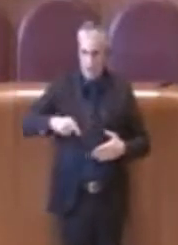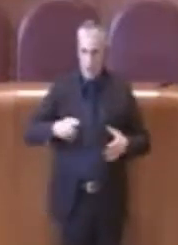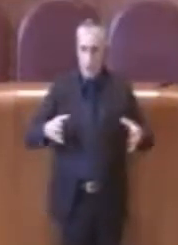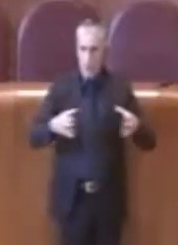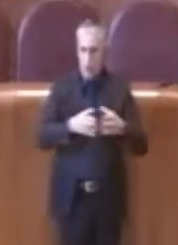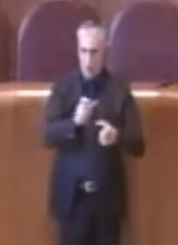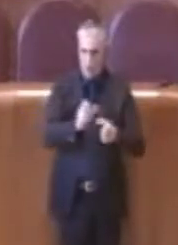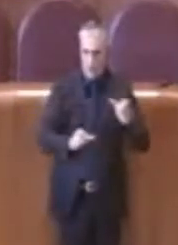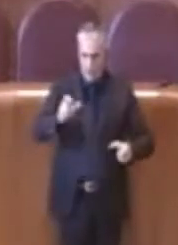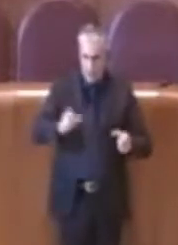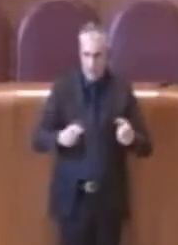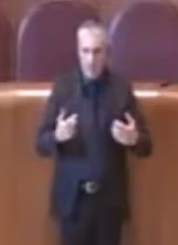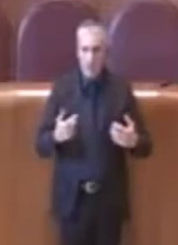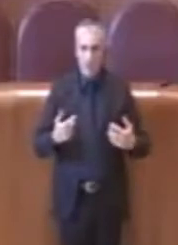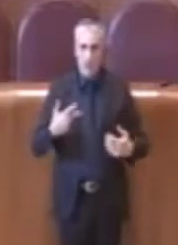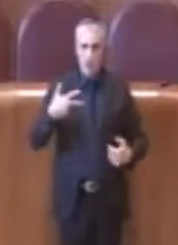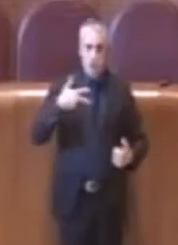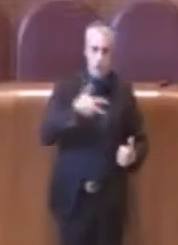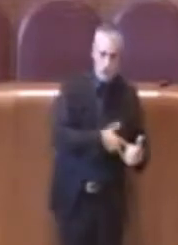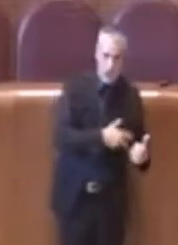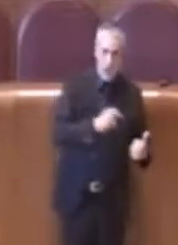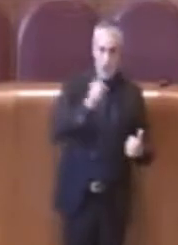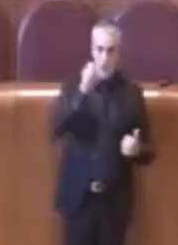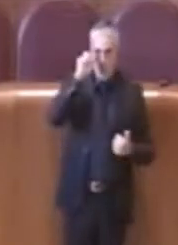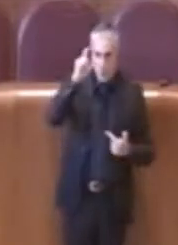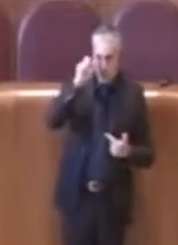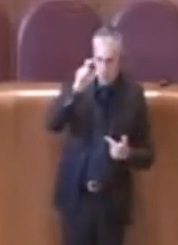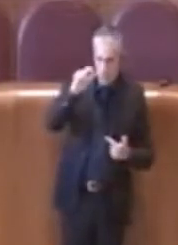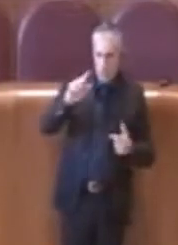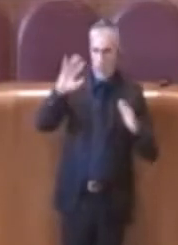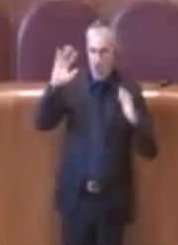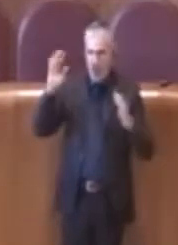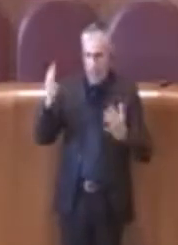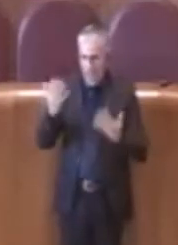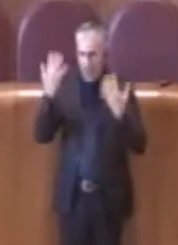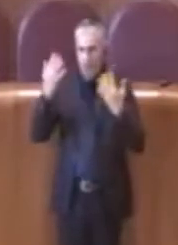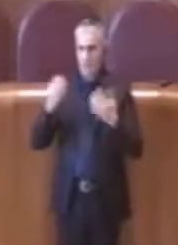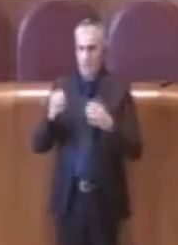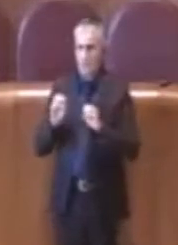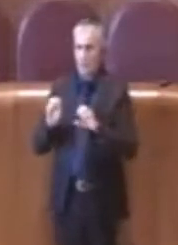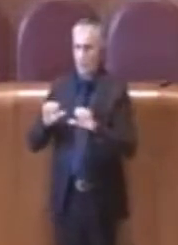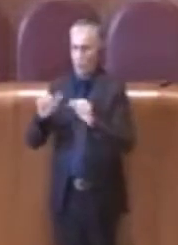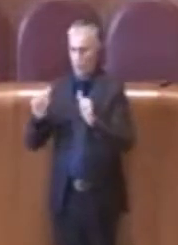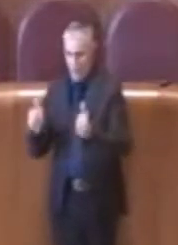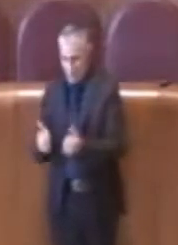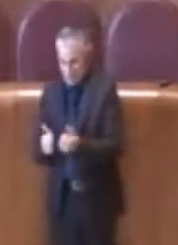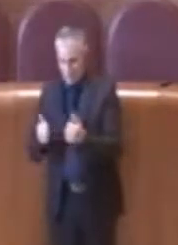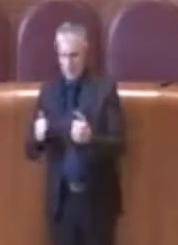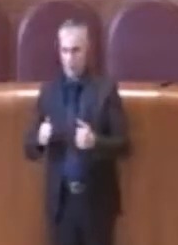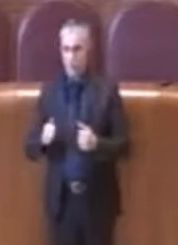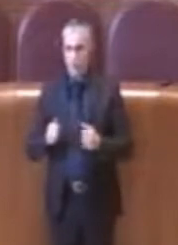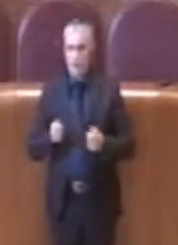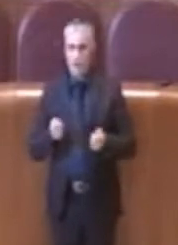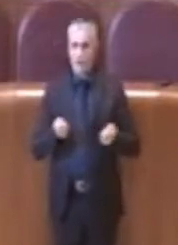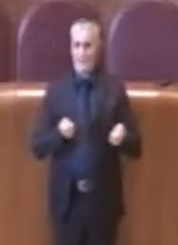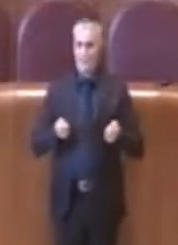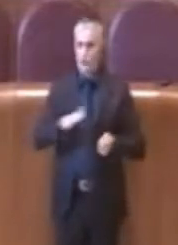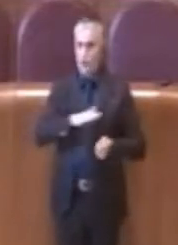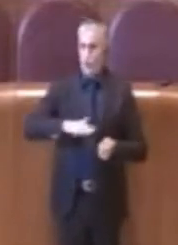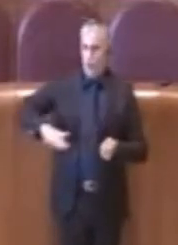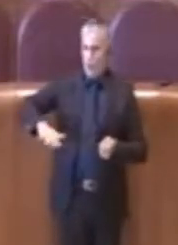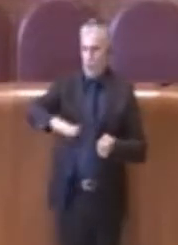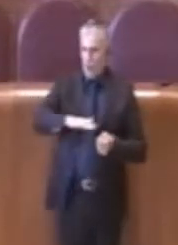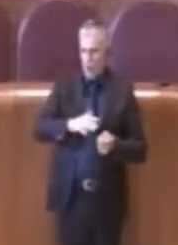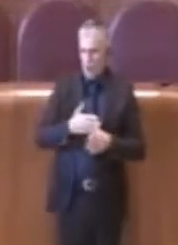sociale, alla cultura, all'arte, all'ambito formativo, alla gestione dei beni comuni. E